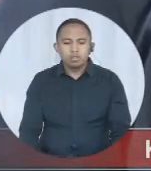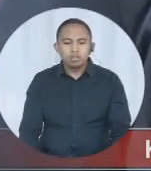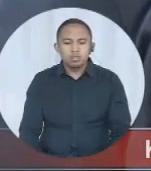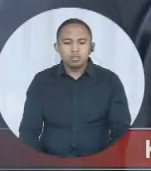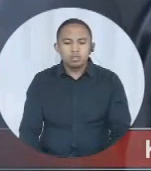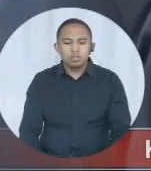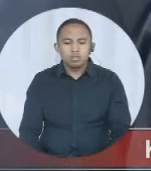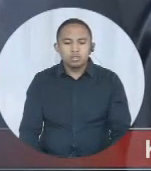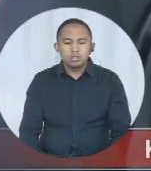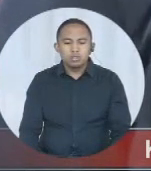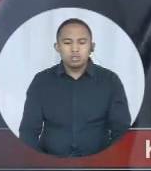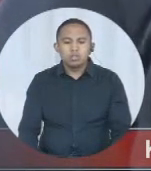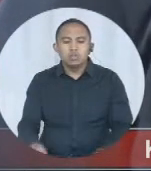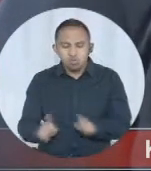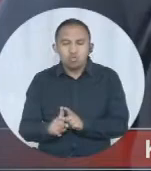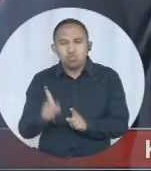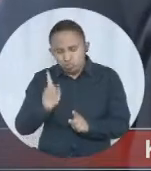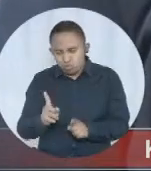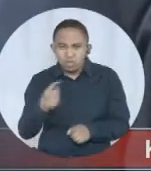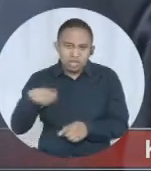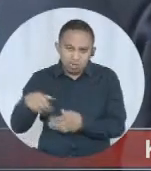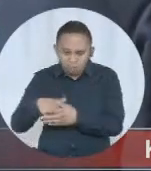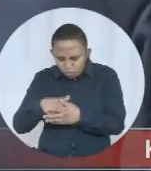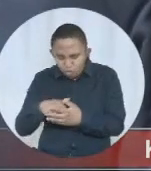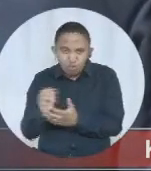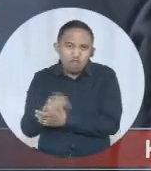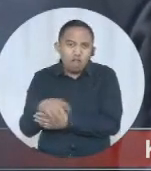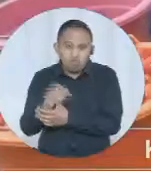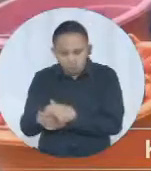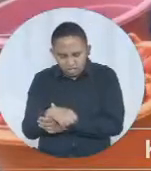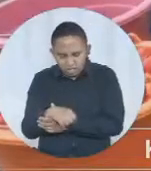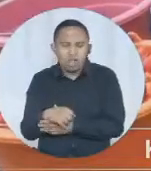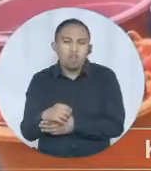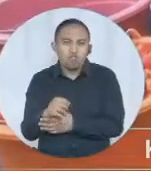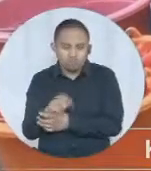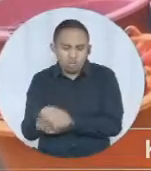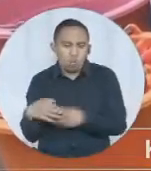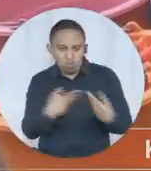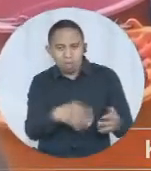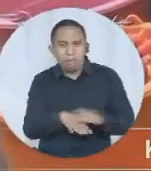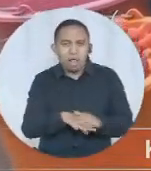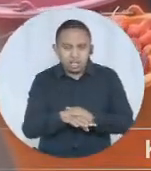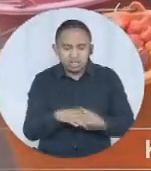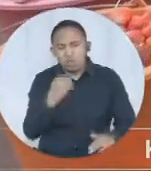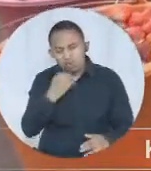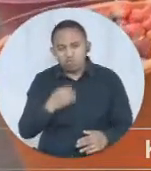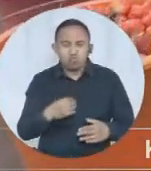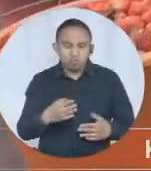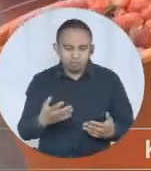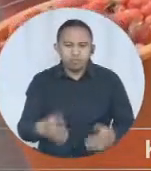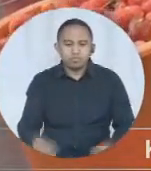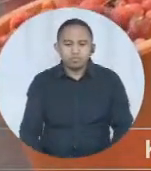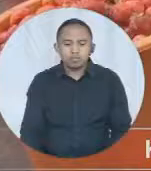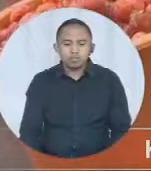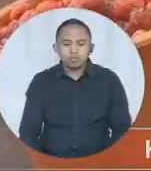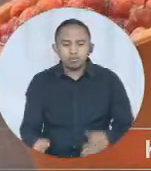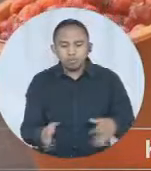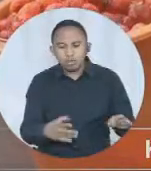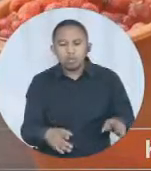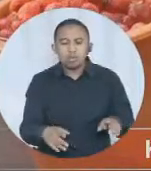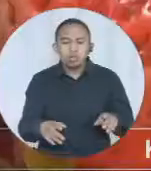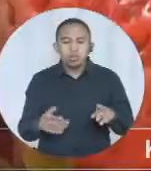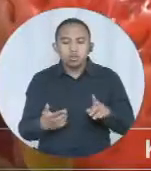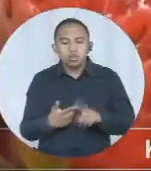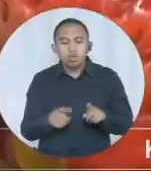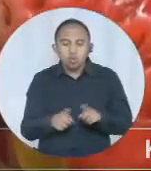hoe ahavitatenatsika amin'ny sakafo ilayntsika. Ankoatra ny famokarana, ny fanodinana ireo akora fototra ihany koa